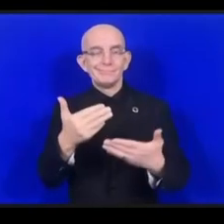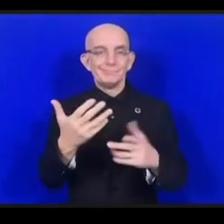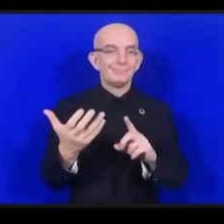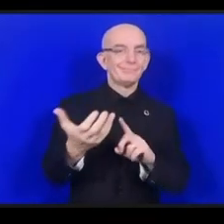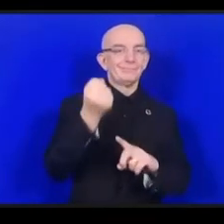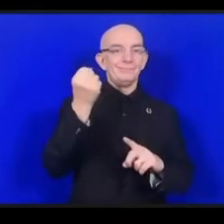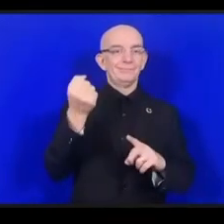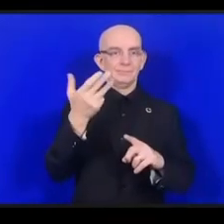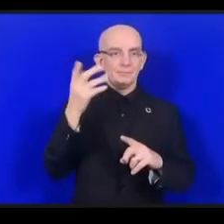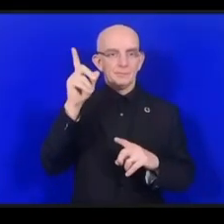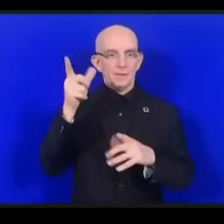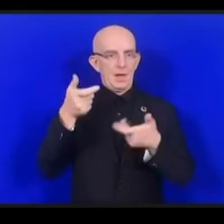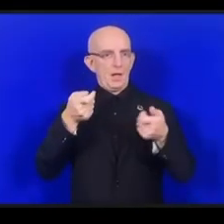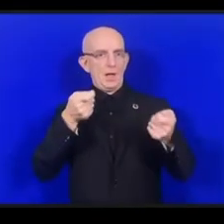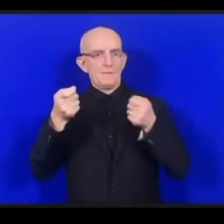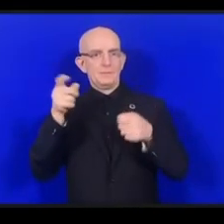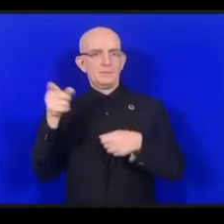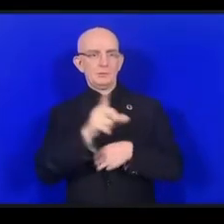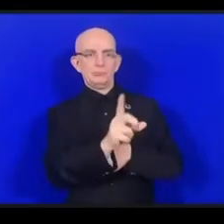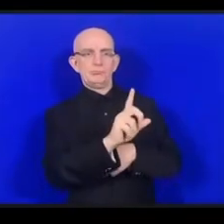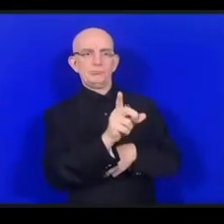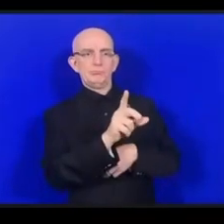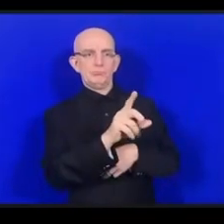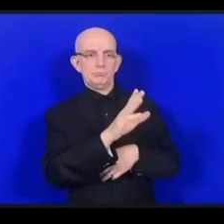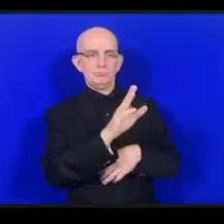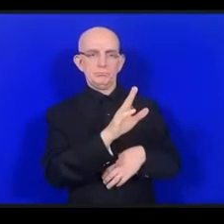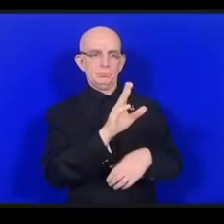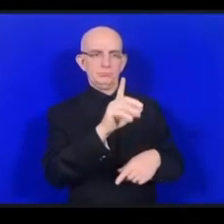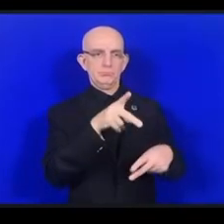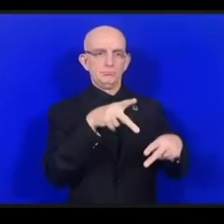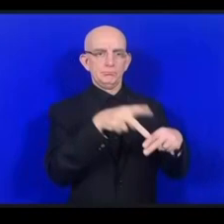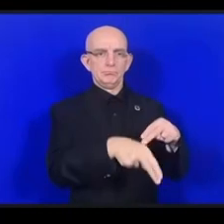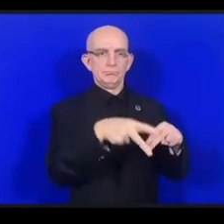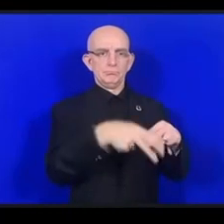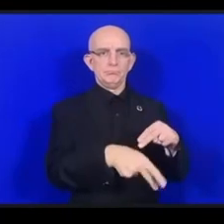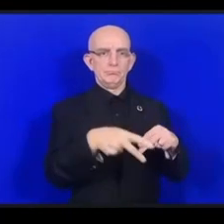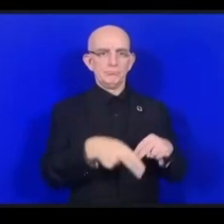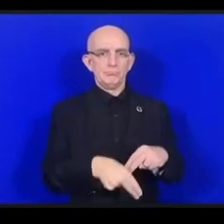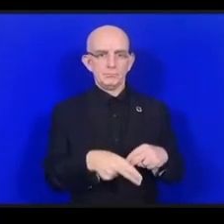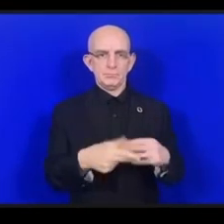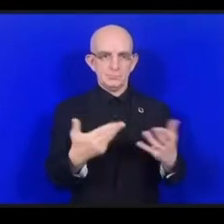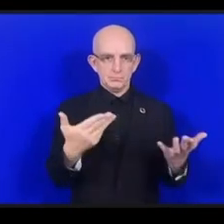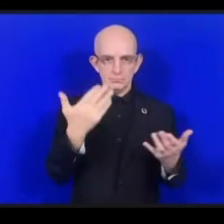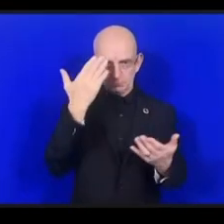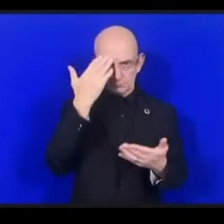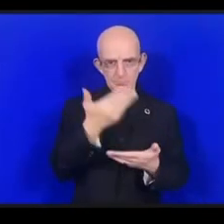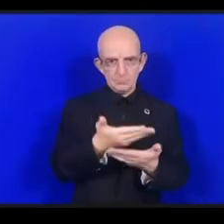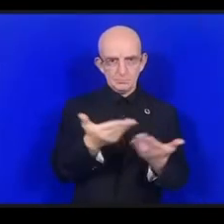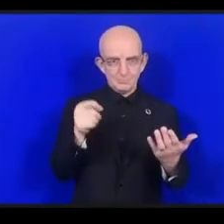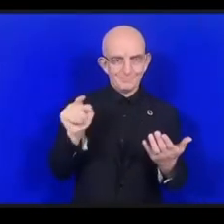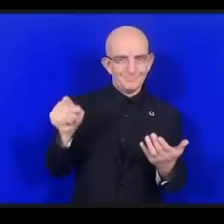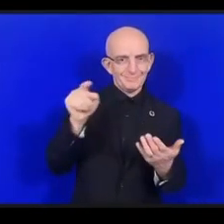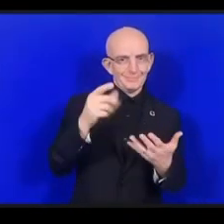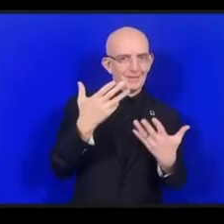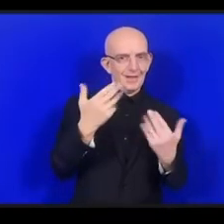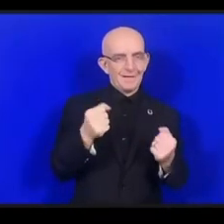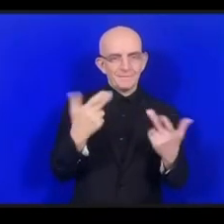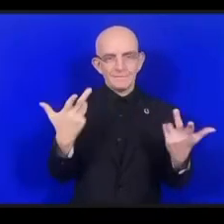但他们说的话呢，也并不是政府都，他们国家的政府都喜欢听的。